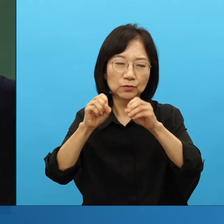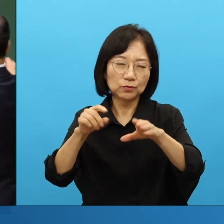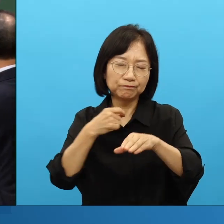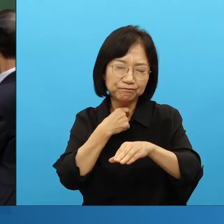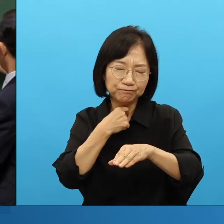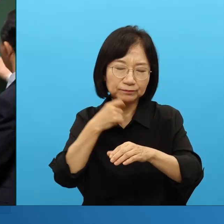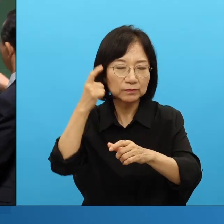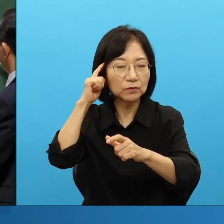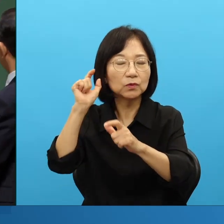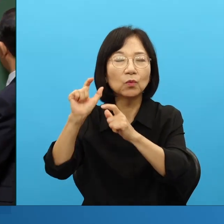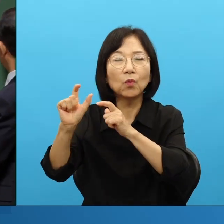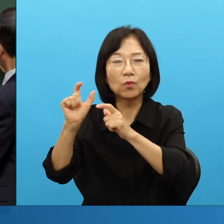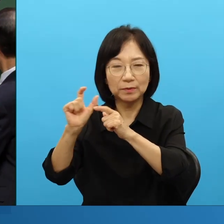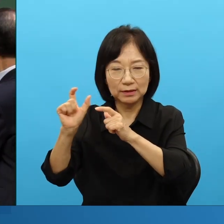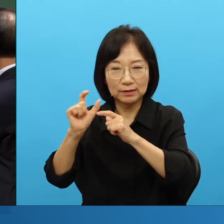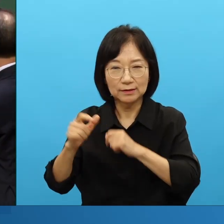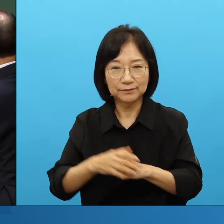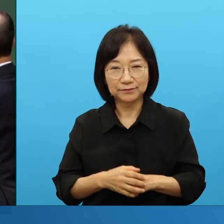跟我们的忧愁是不一样的。